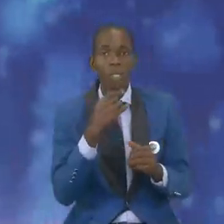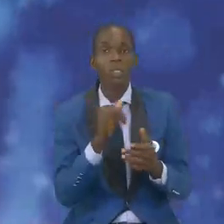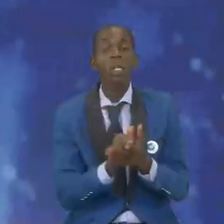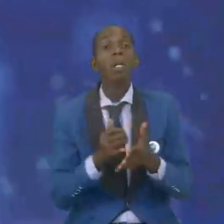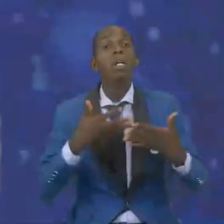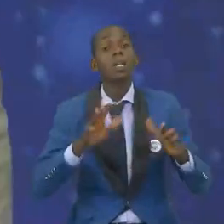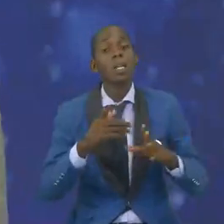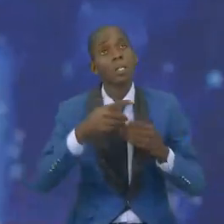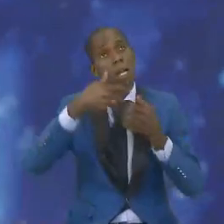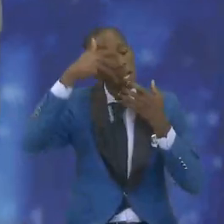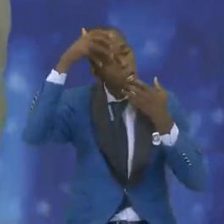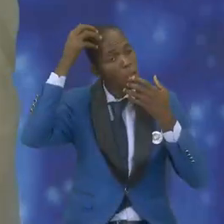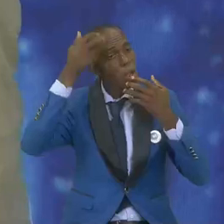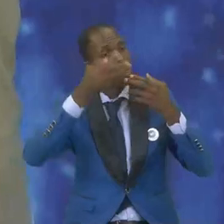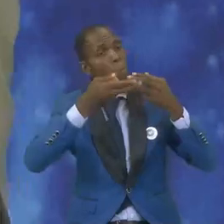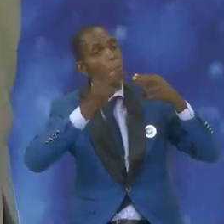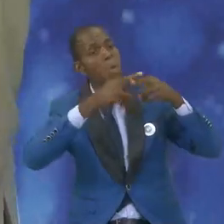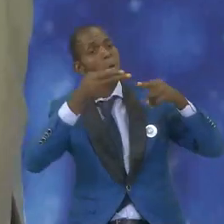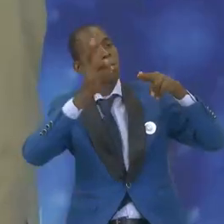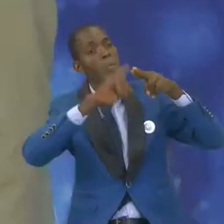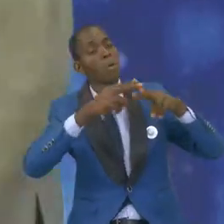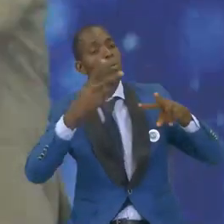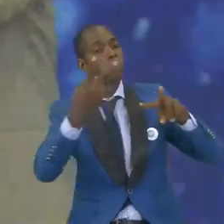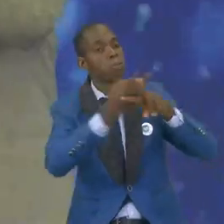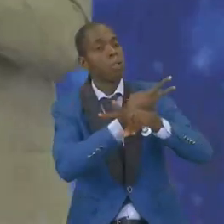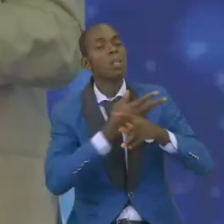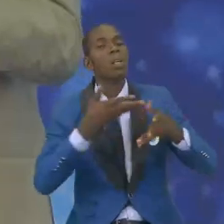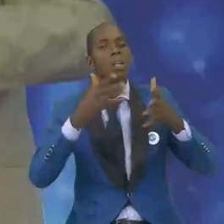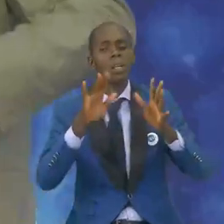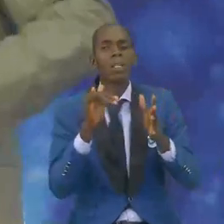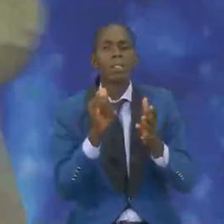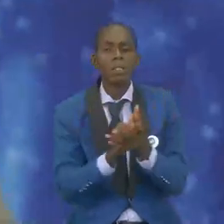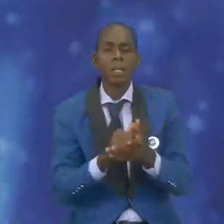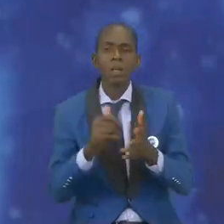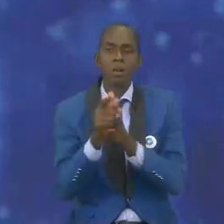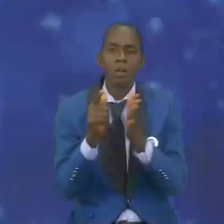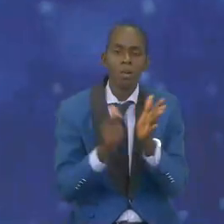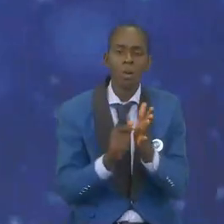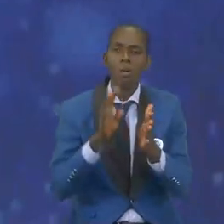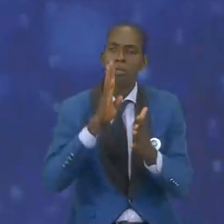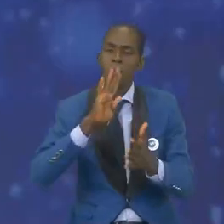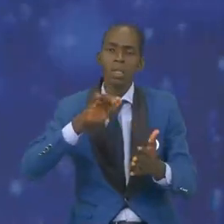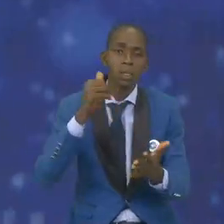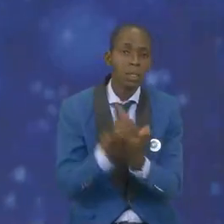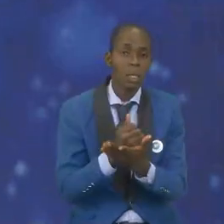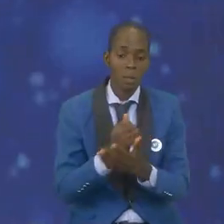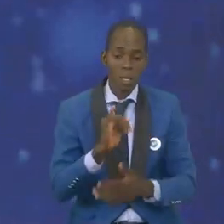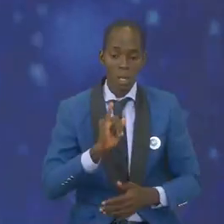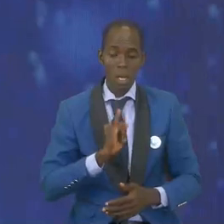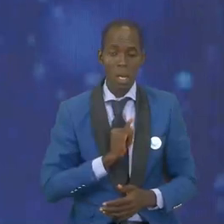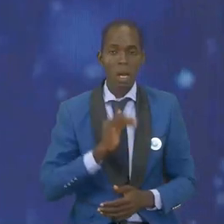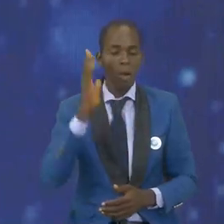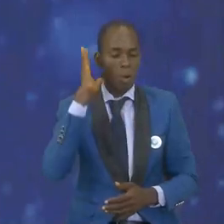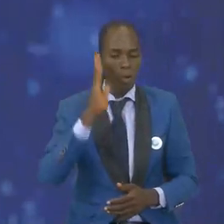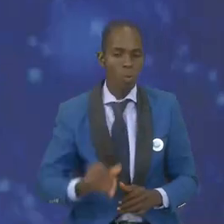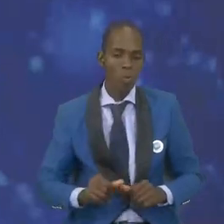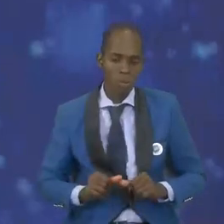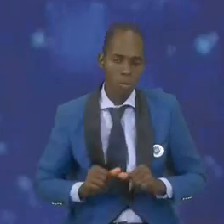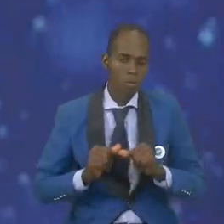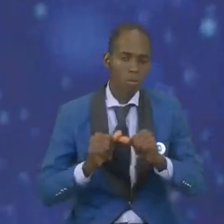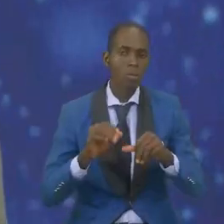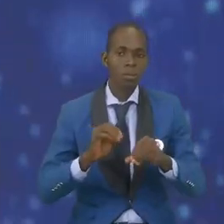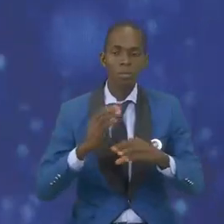dois pouvoir dire que les lions se multiplient, que les décrets soient confirmés.